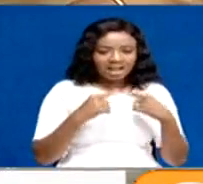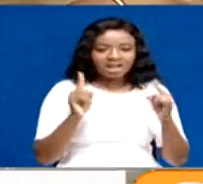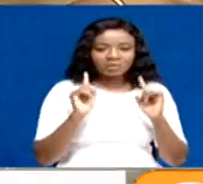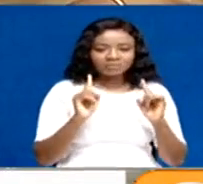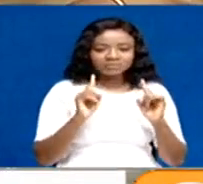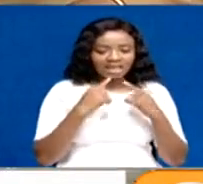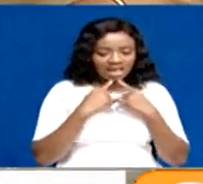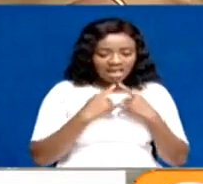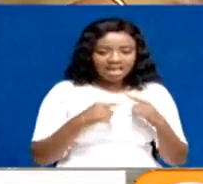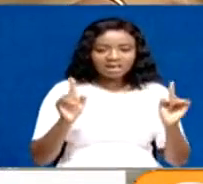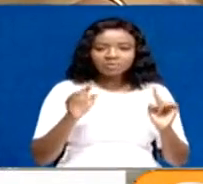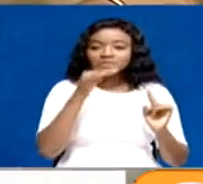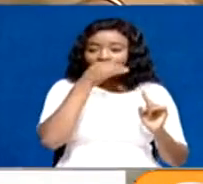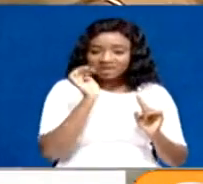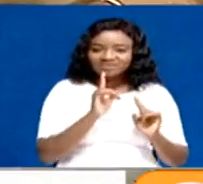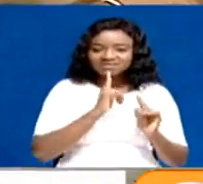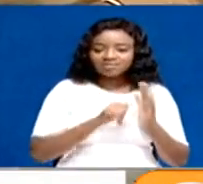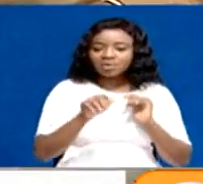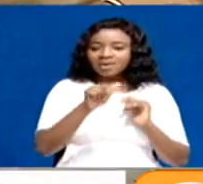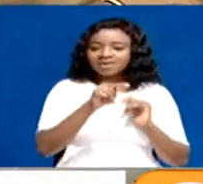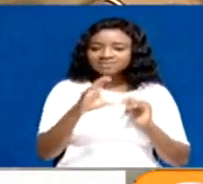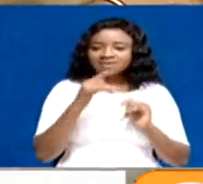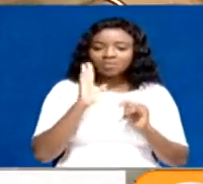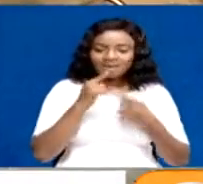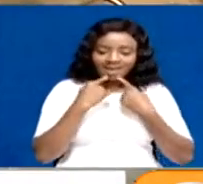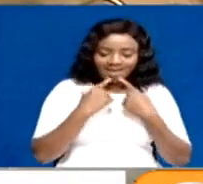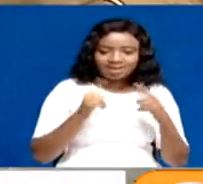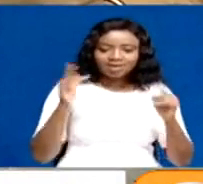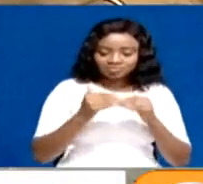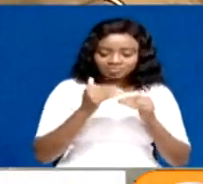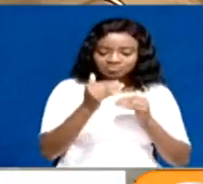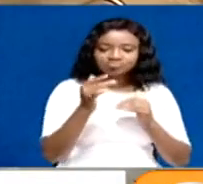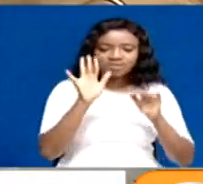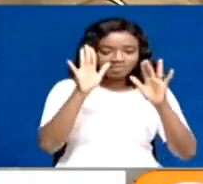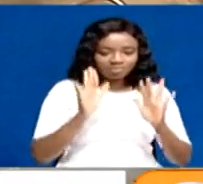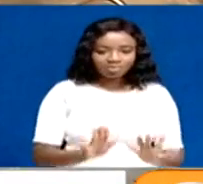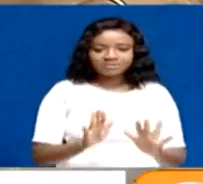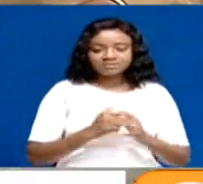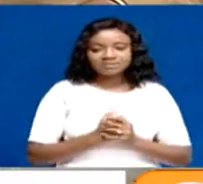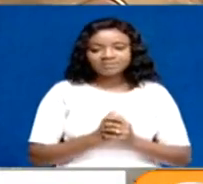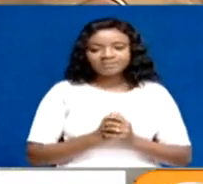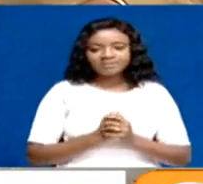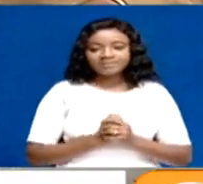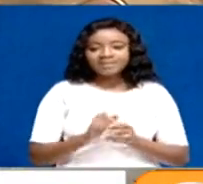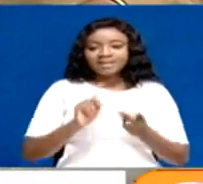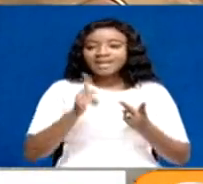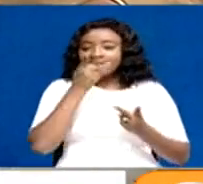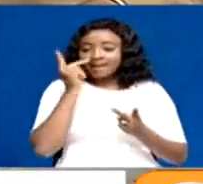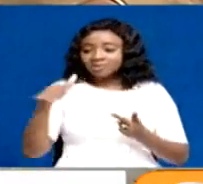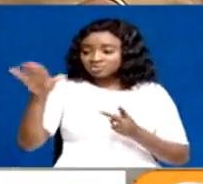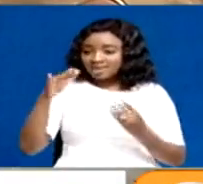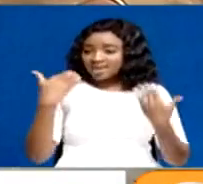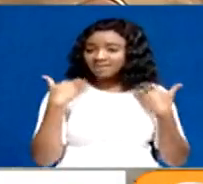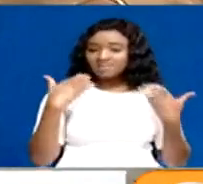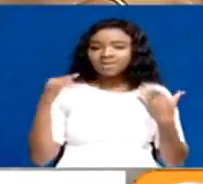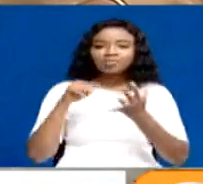Jumatatu ijayo, siku moja tu baada ya kukosa kuhudhuria mkutano wa YATA ulioitishwa na Kalonzo Musyoka. Na Kalonzo alikuwa Meru ambako